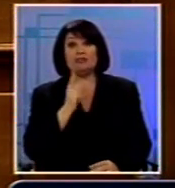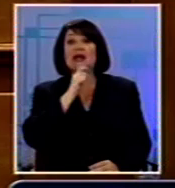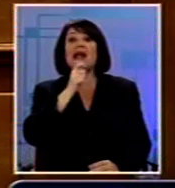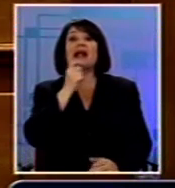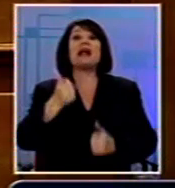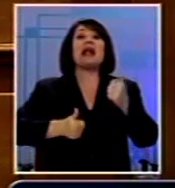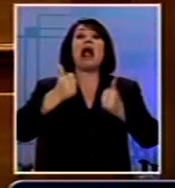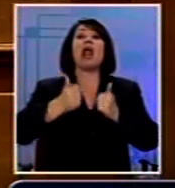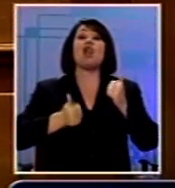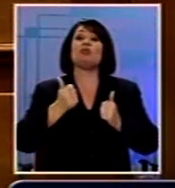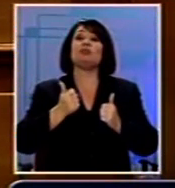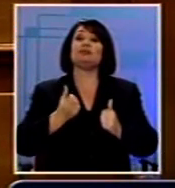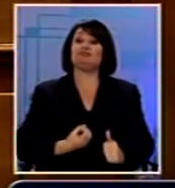δημοσκοπήσεις